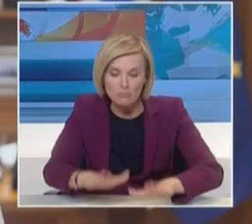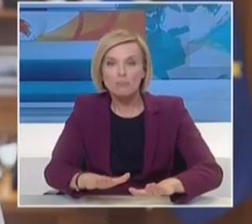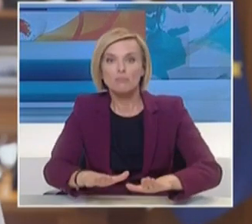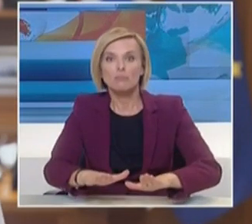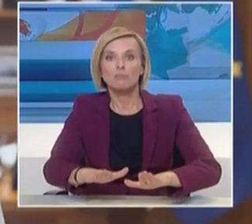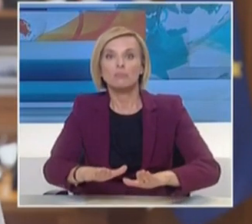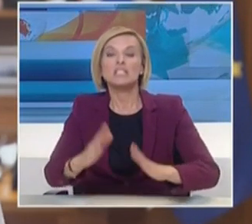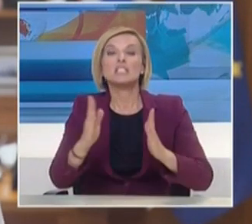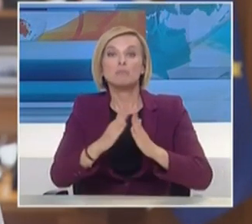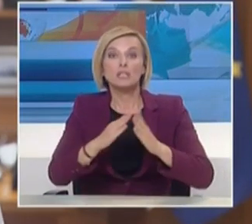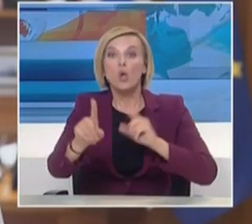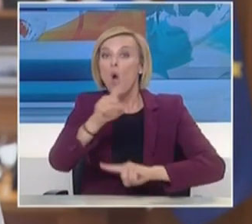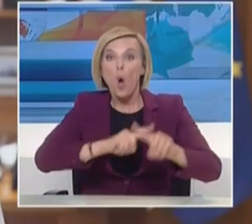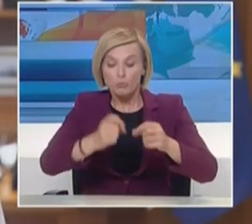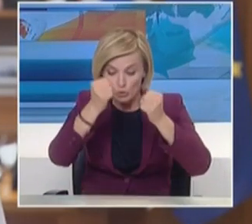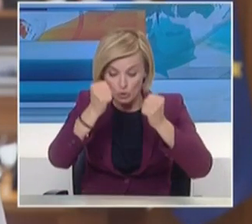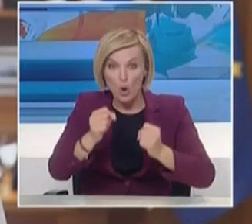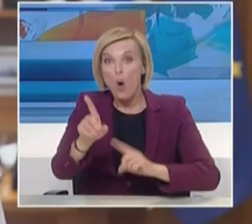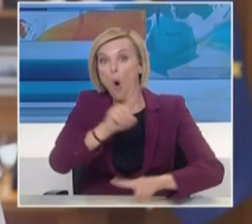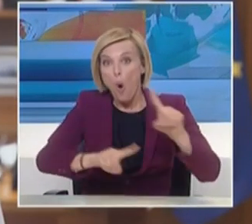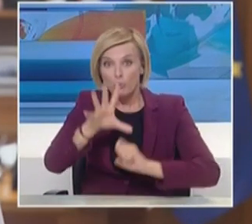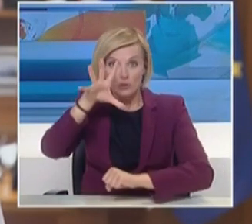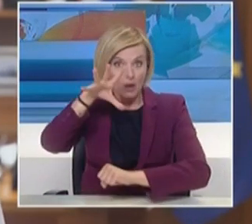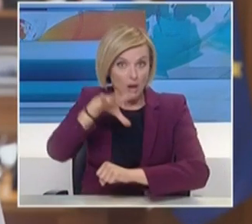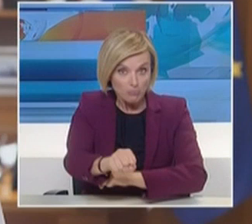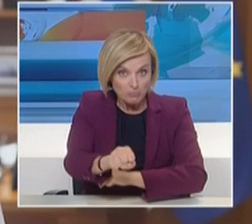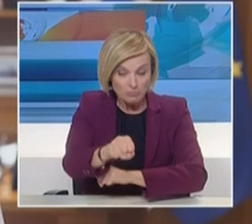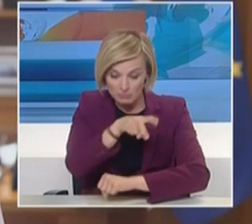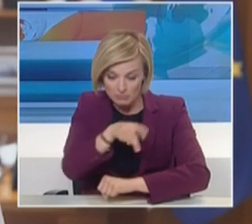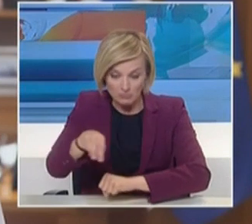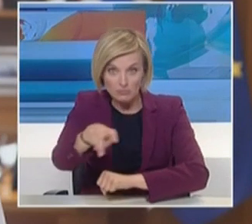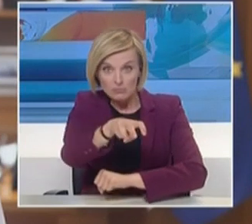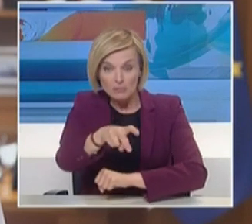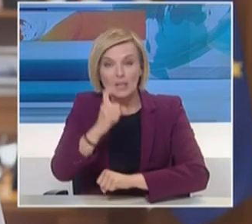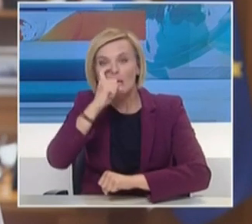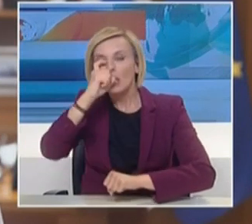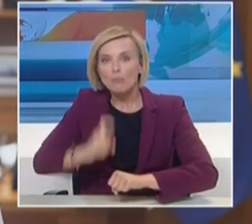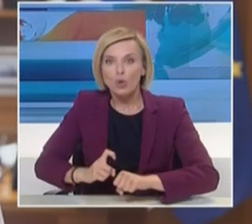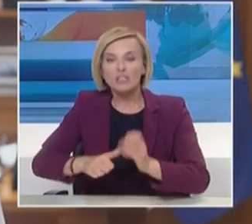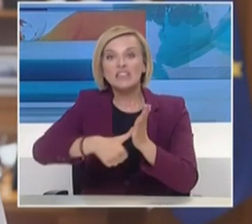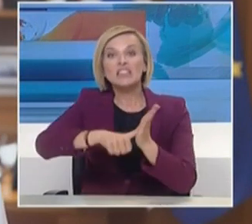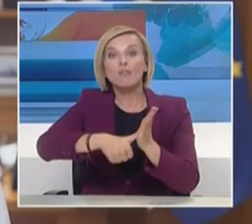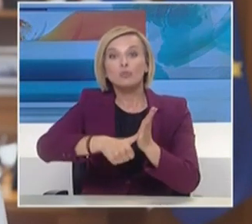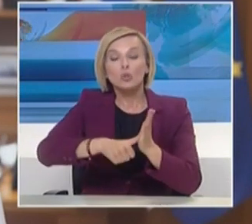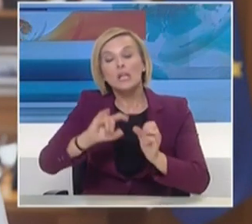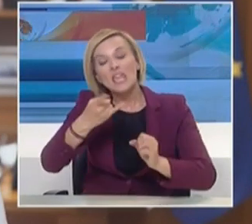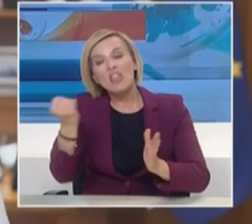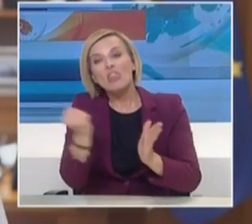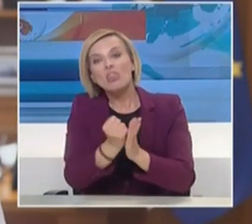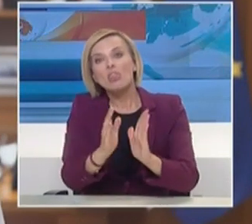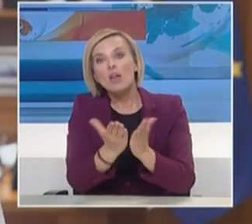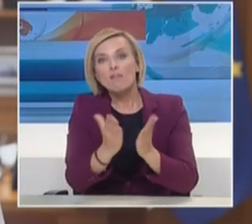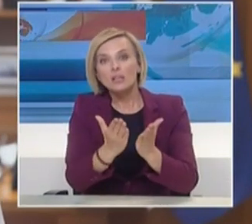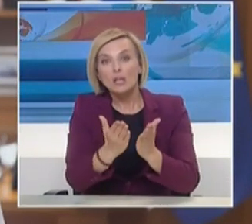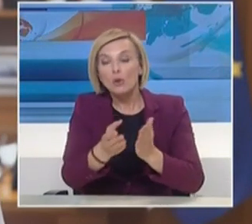κέντρα. Όποιος κυκλοφορεί θα πρέπει να έχει οπωσδήποτε μαζί του αστυνομική ταυτότητα ή διαβατήριο. Και ο λόγος της